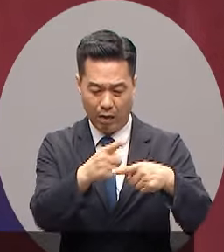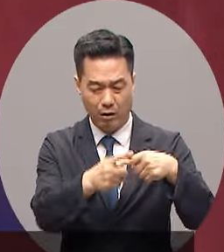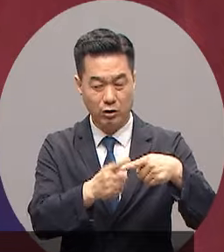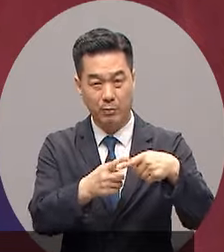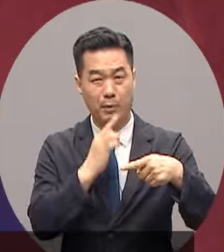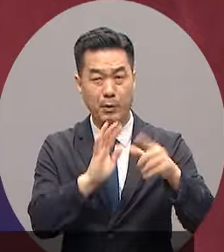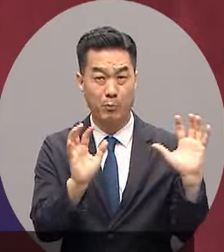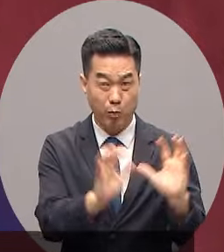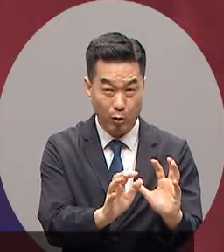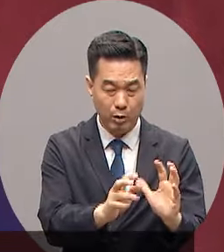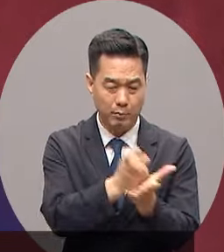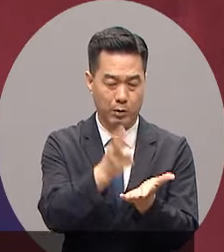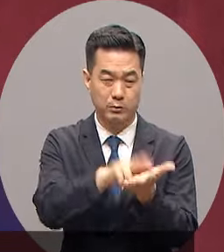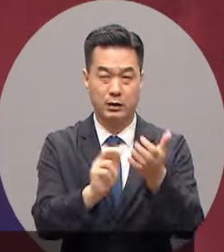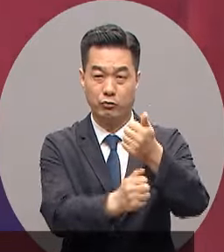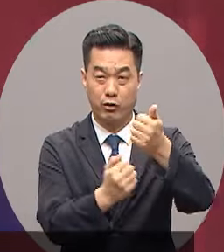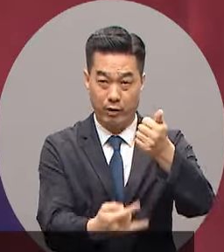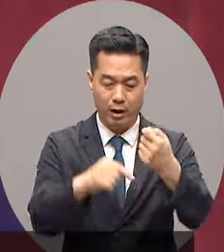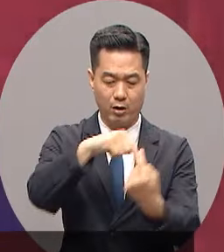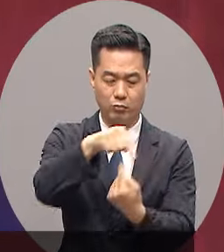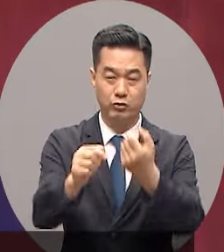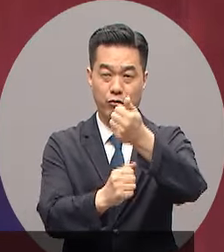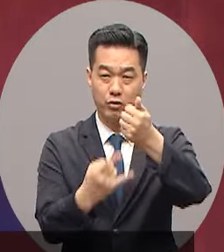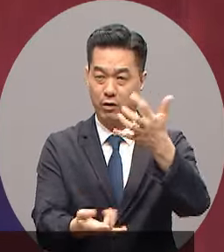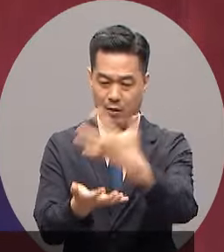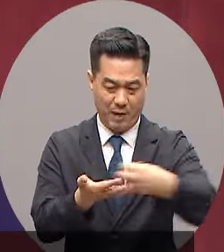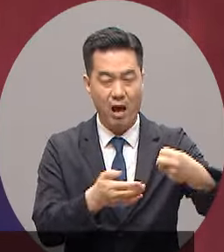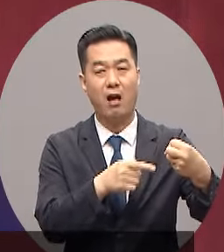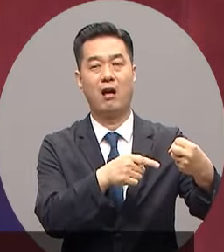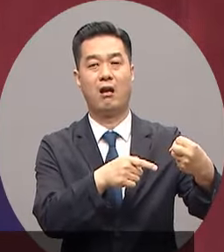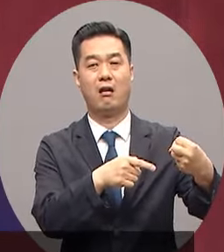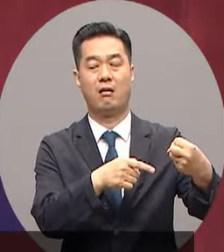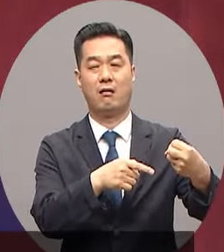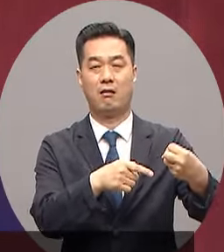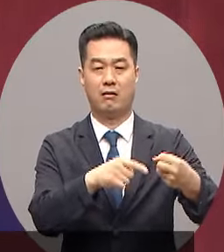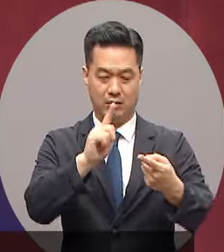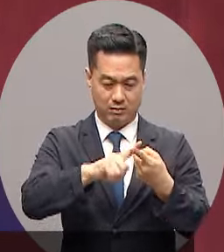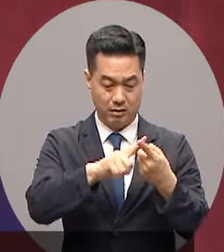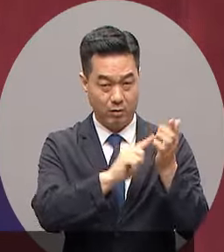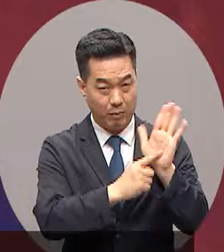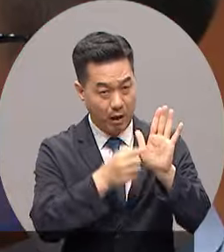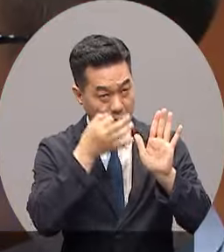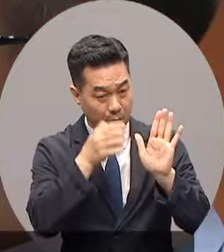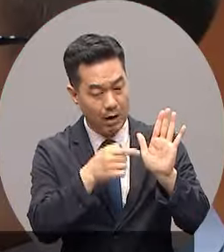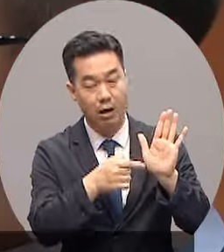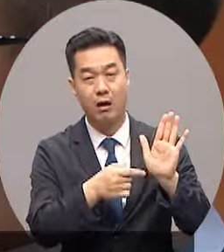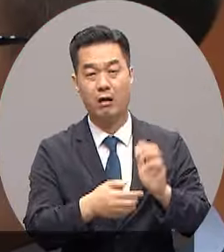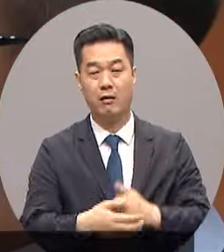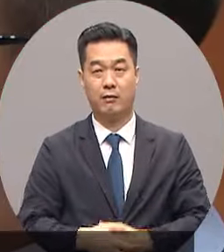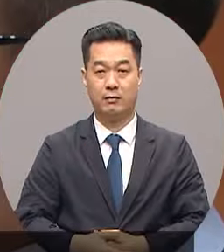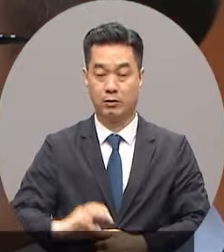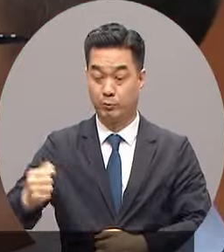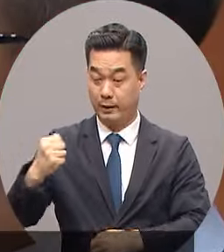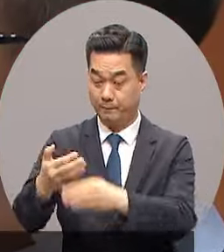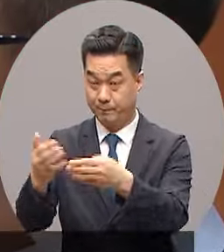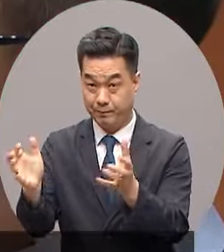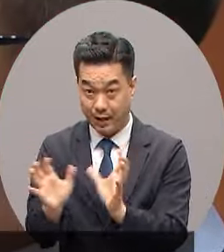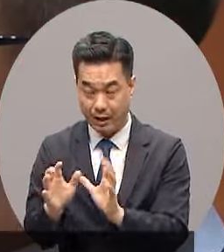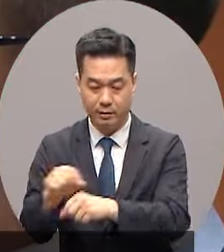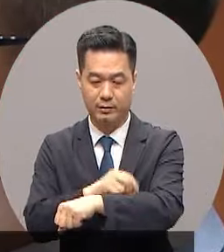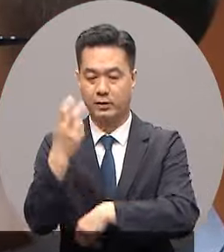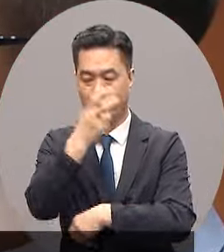만에 법사위 운영위를 강탈해 간 속내를 여지없이 보여주고 있습니다. 국민의힘은